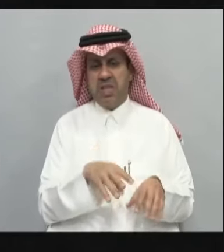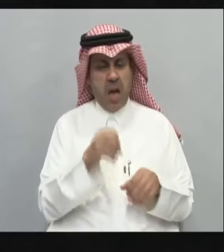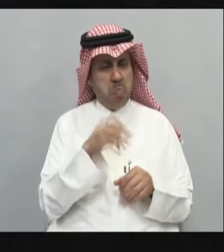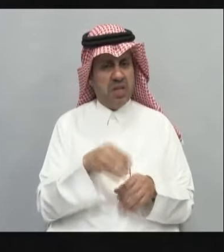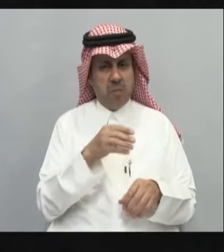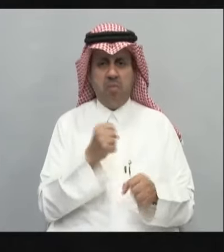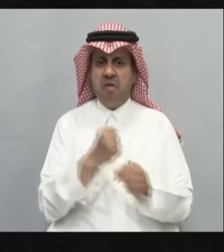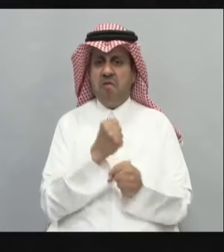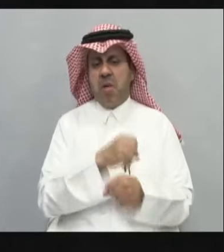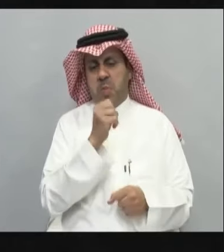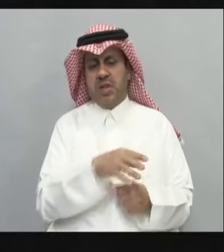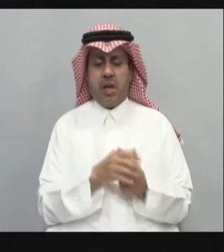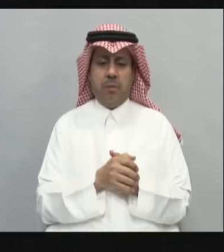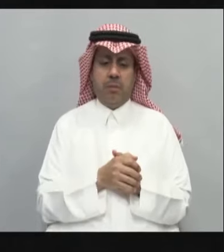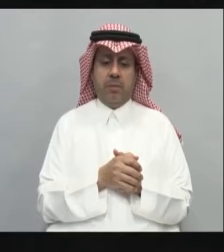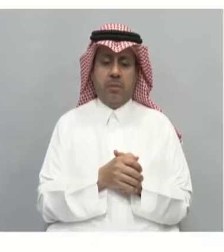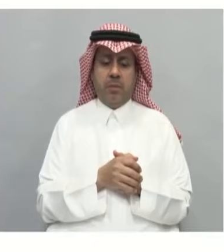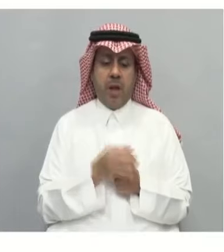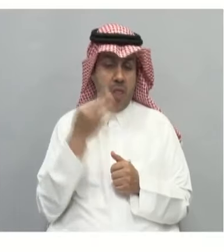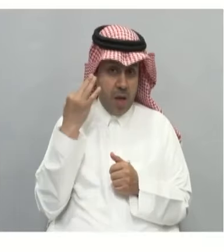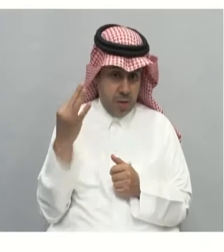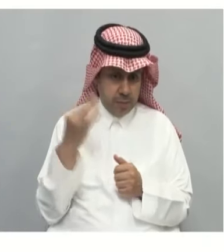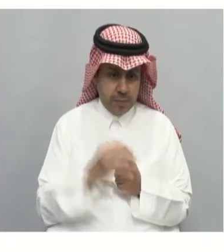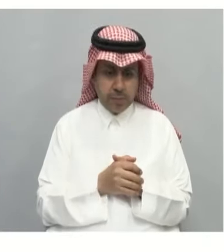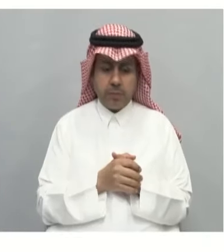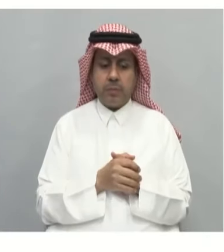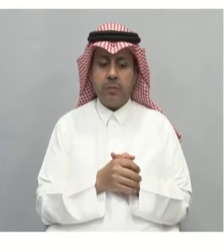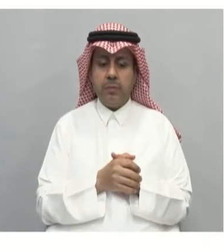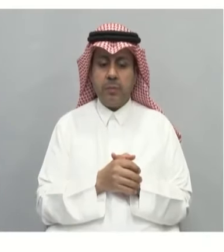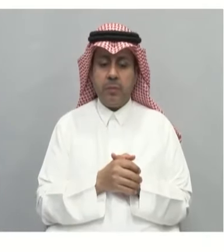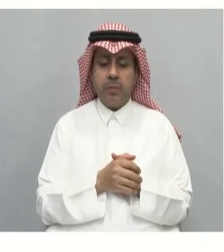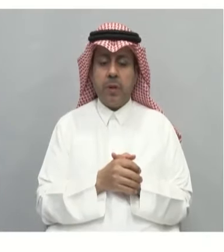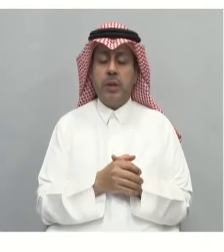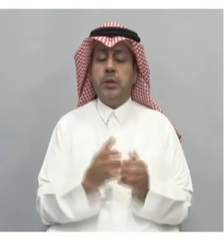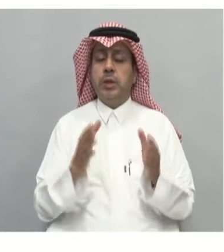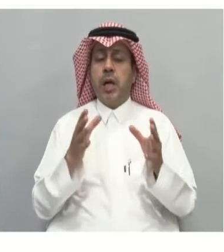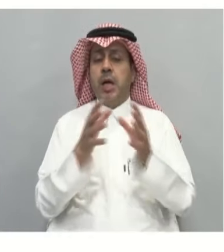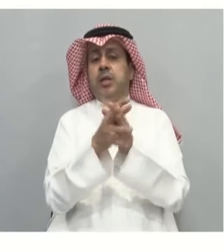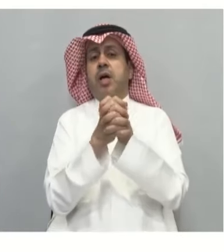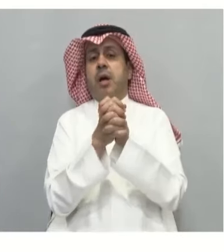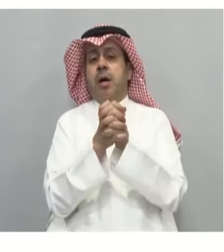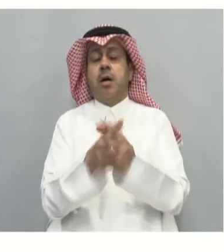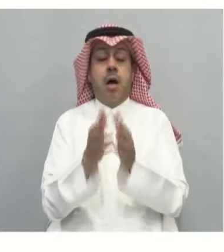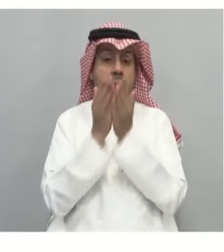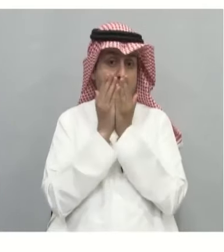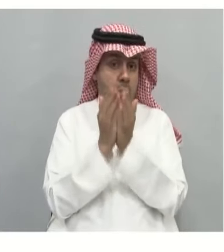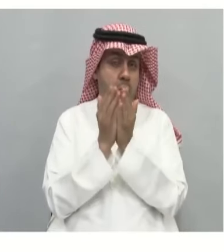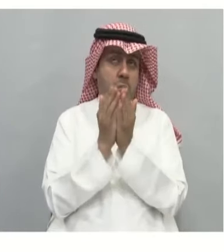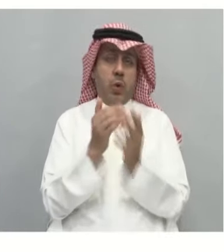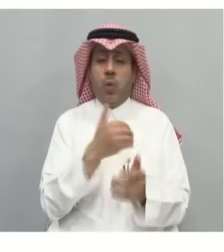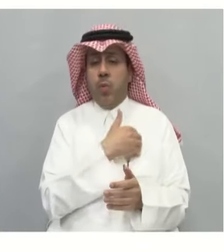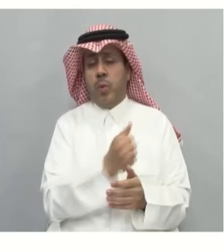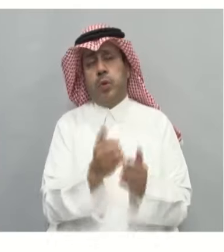تلكم الابتلاءات احسنتم نقول الفائده الثالثه كما هو ظاهر امامكم ليجا المؤمنون الى ربهم